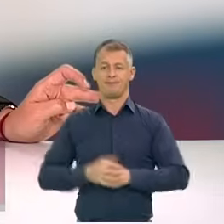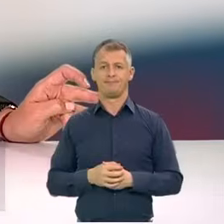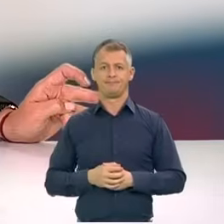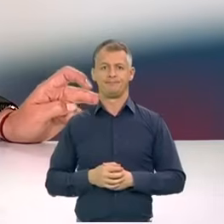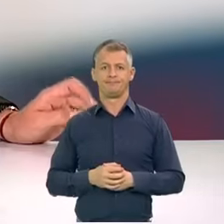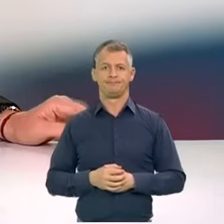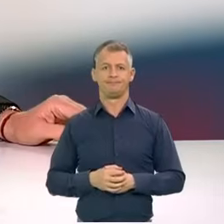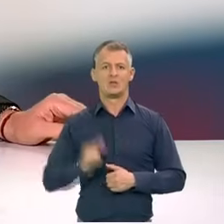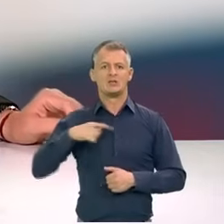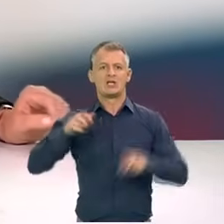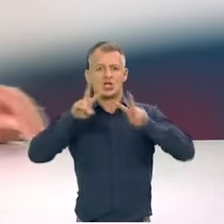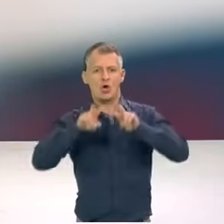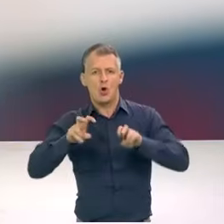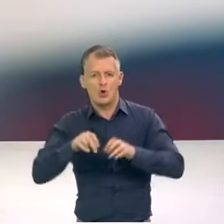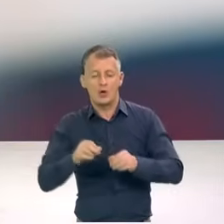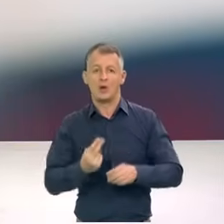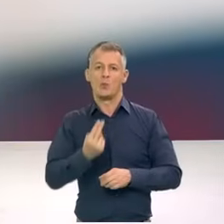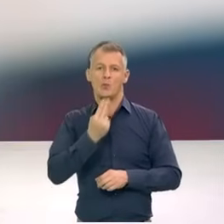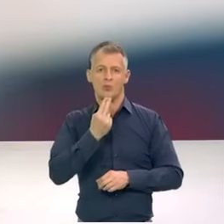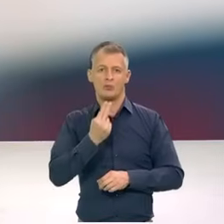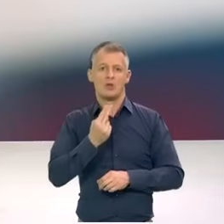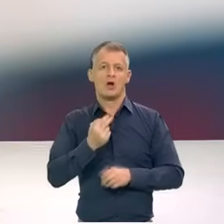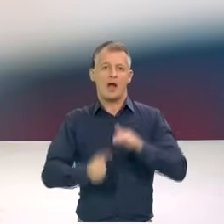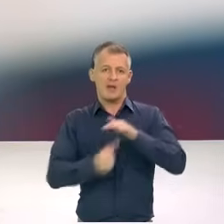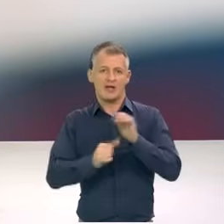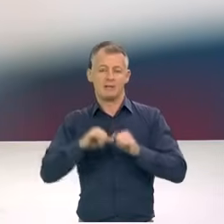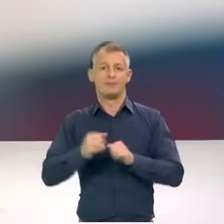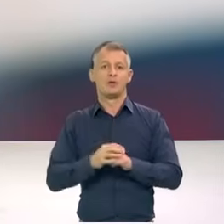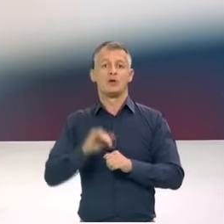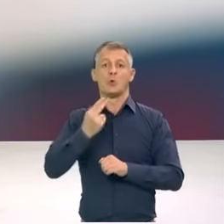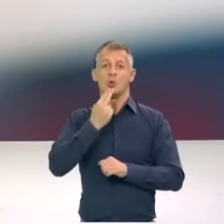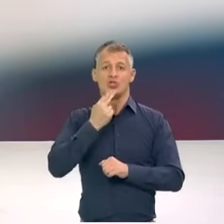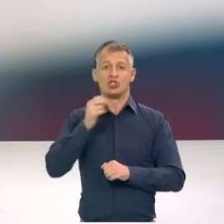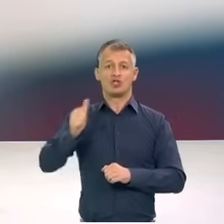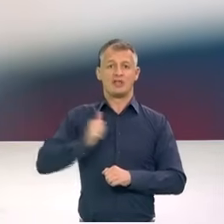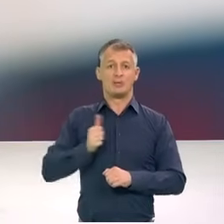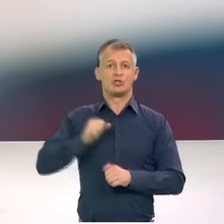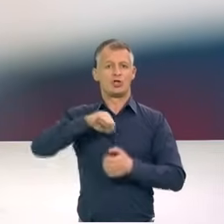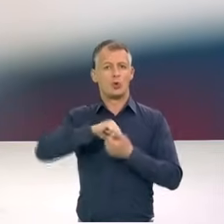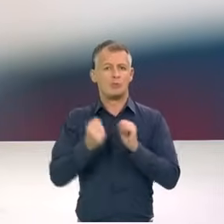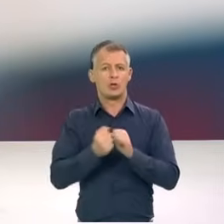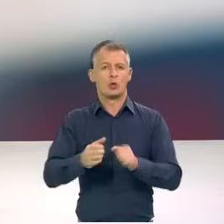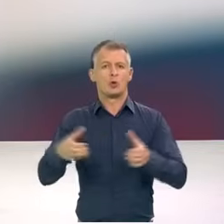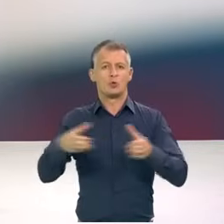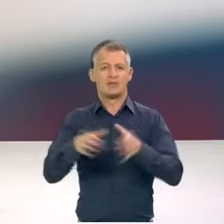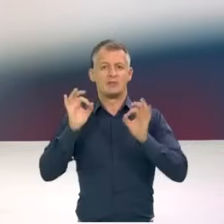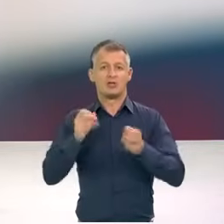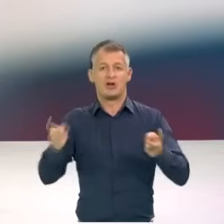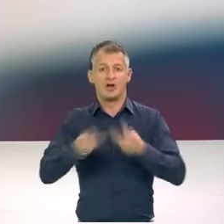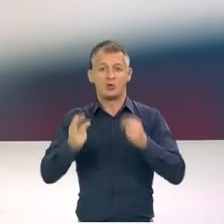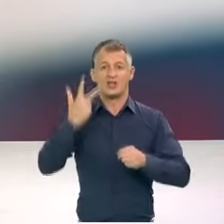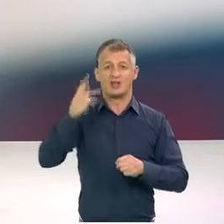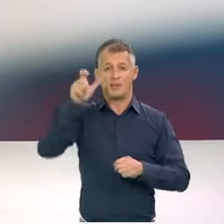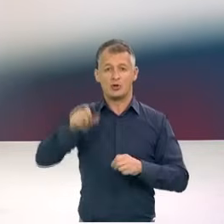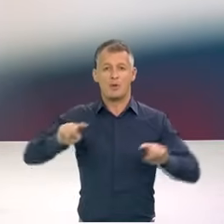sunt razi de amploare în capitală și în împrejurimi Polițiștii jandarmii și luptători ai trupelor speciale Caută trei dintre